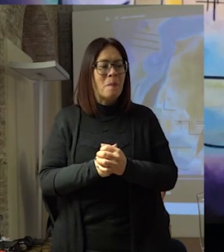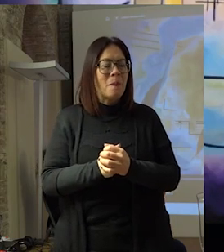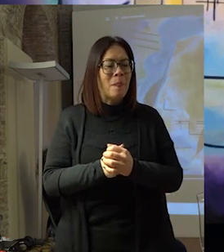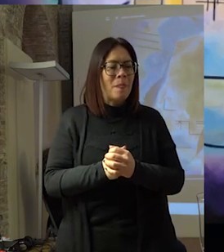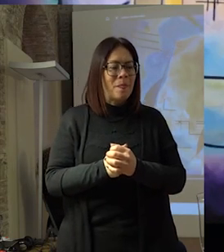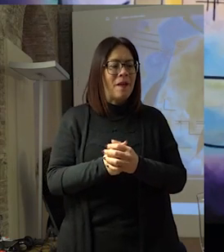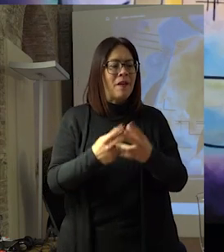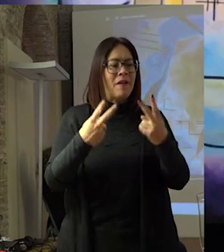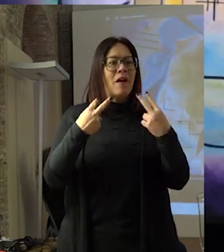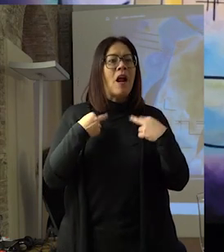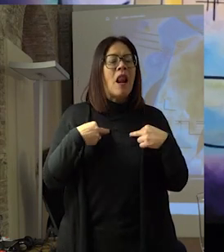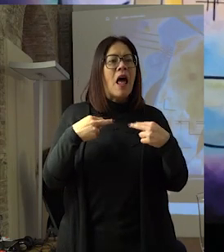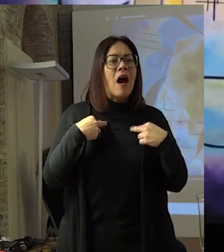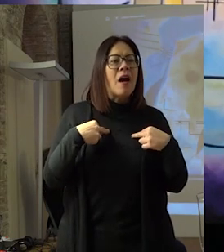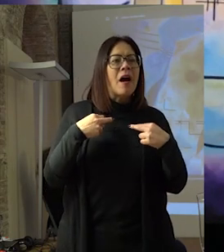La vita purtroppo